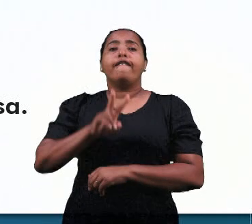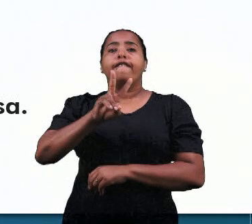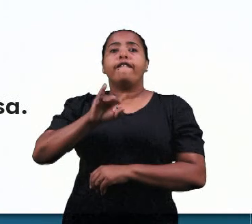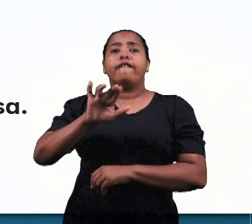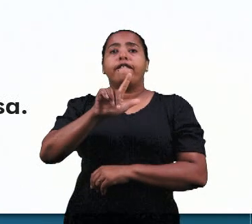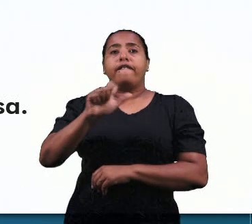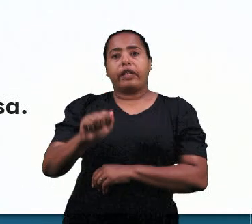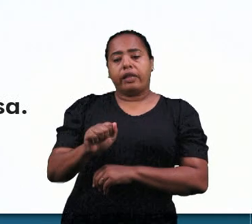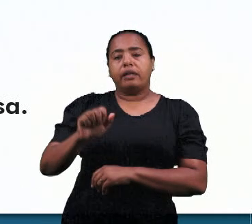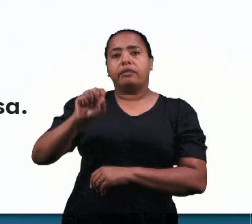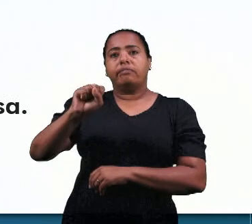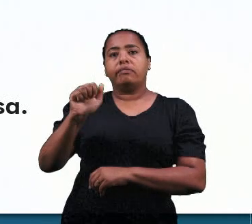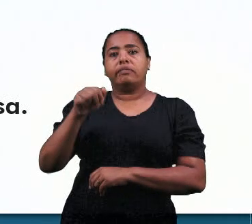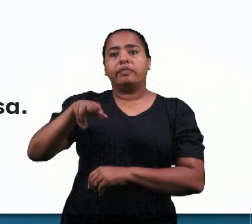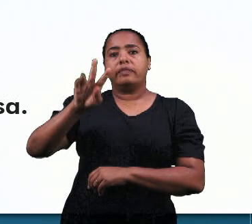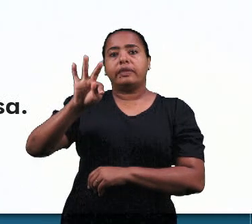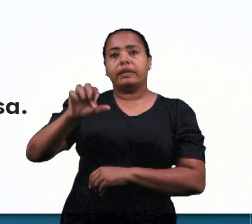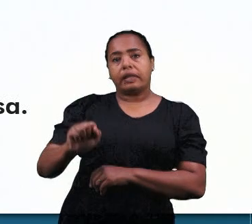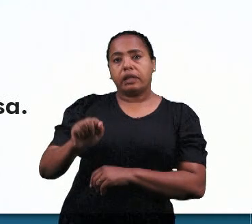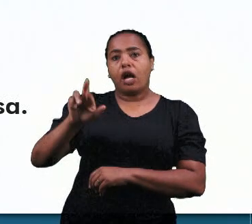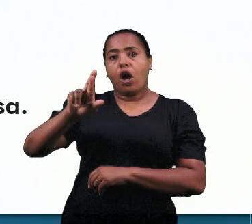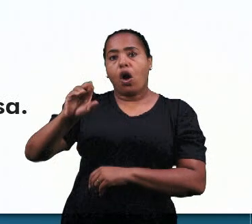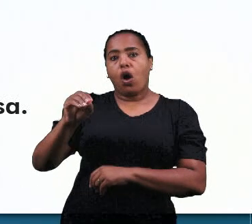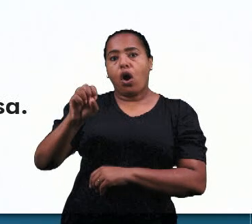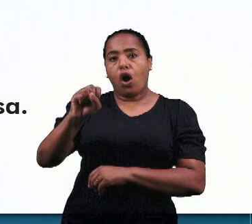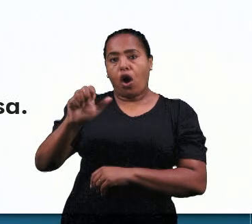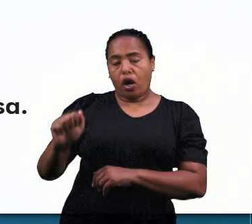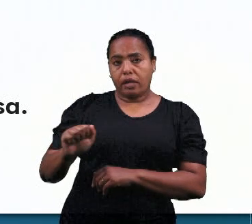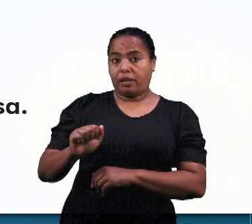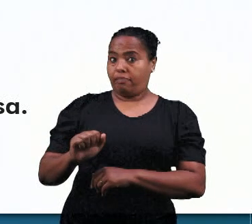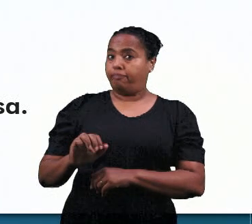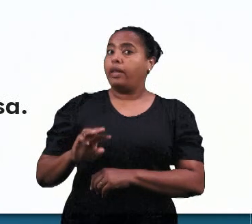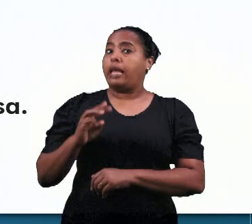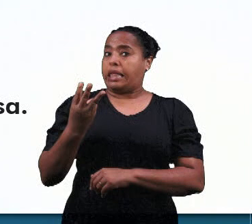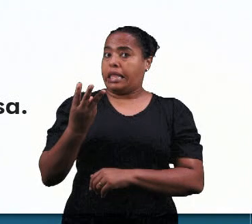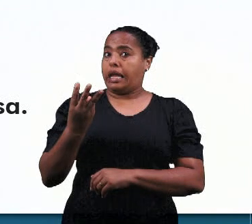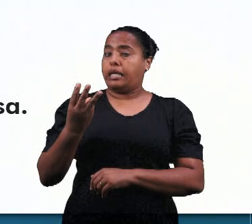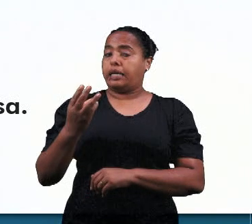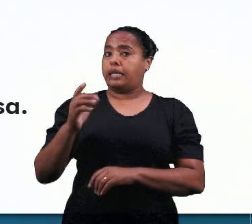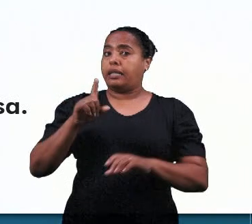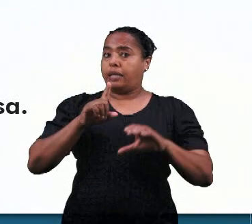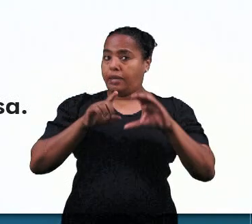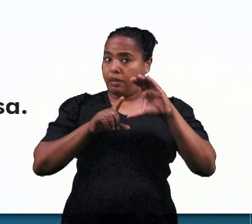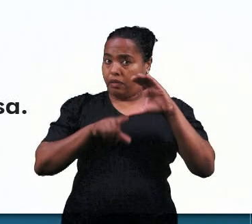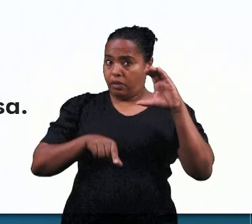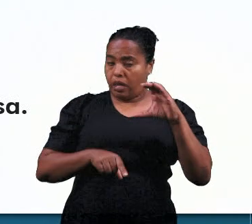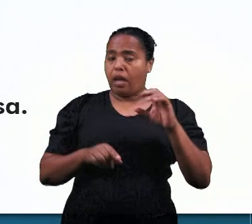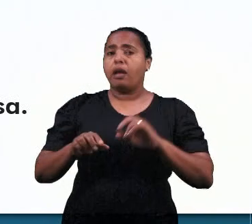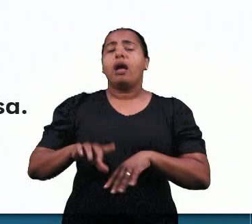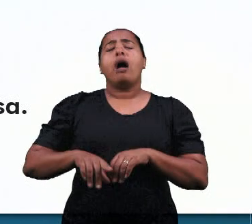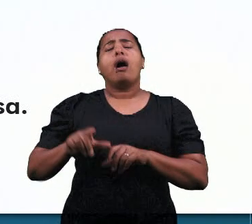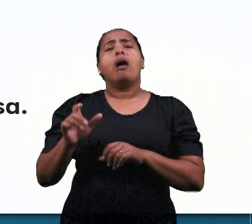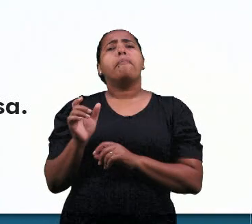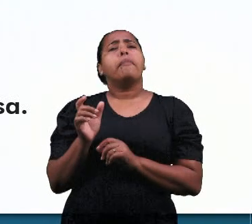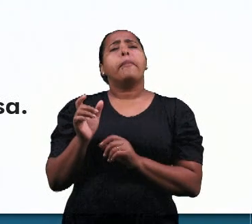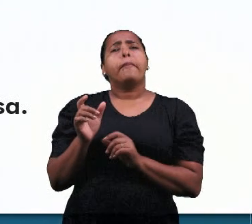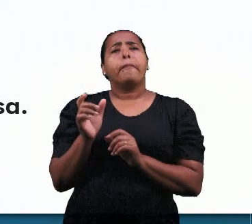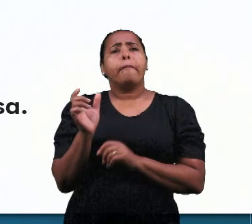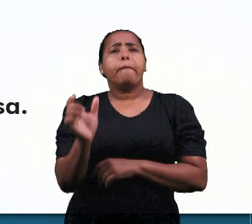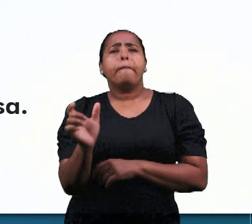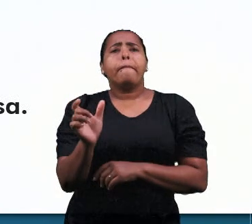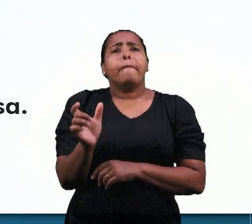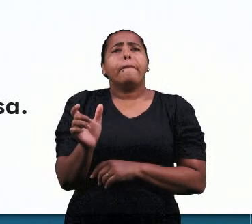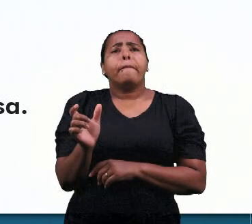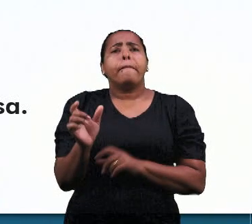Santa Rosa. Il a exprimé la réponse 3, lettre B, C, de la 2e question. L'expression